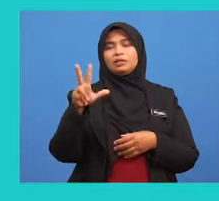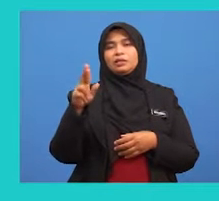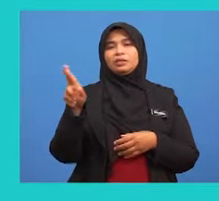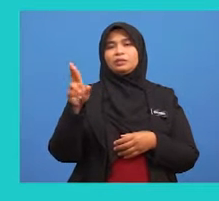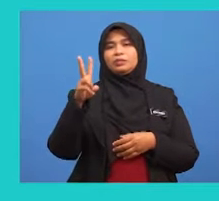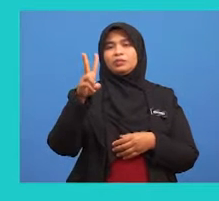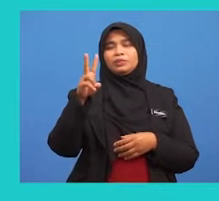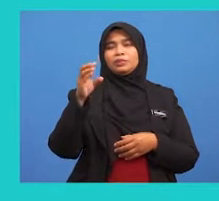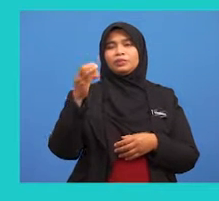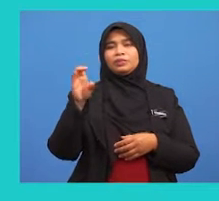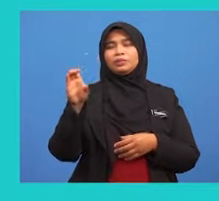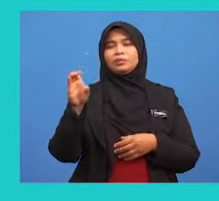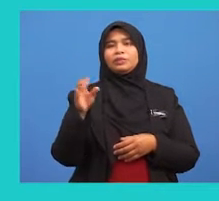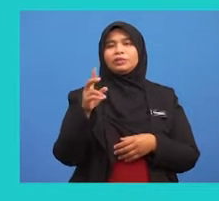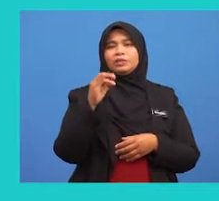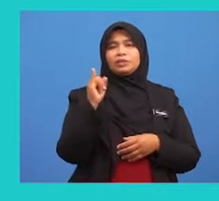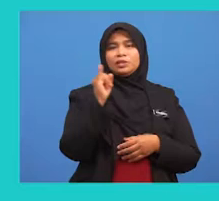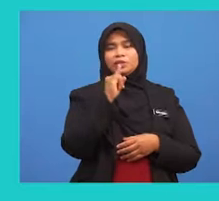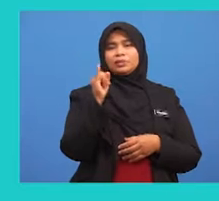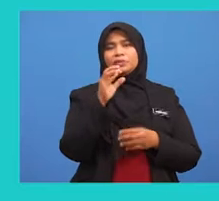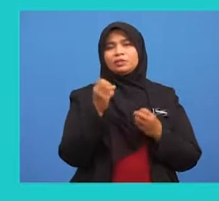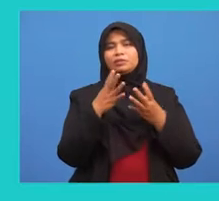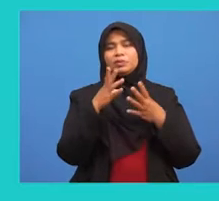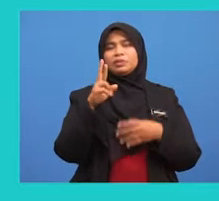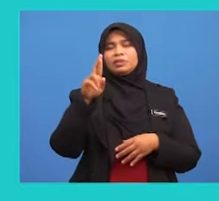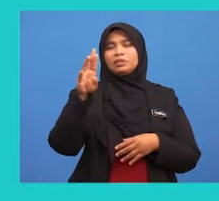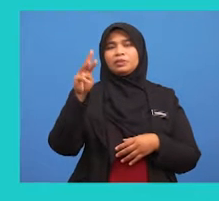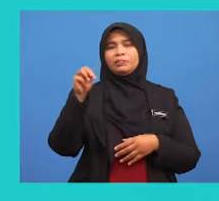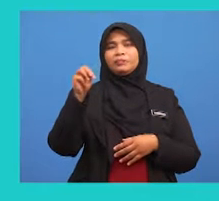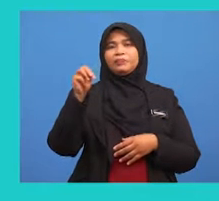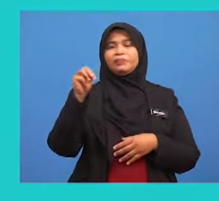RM3,200 dan insurans sebanyak